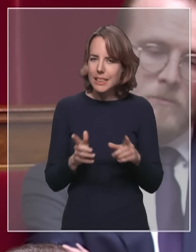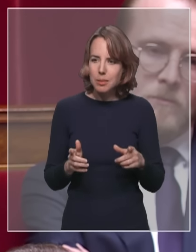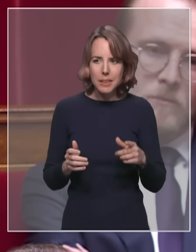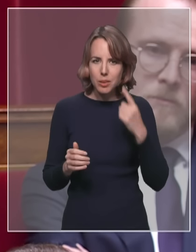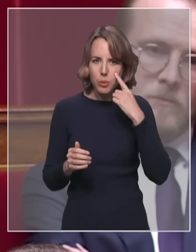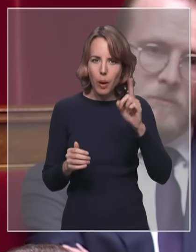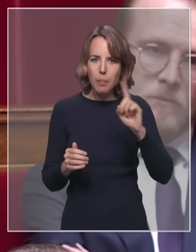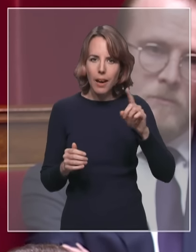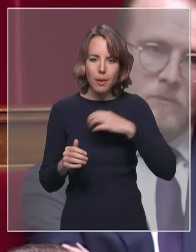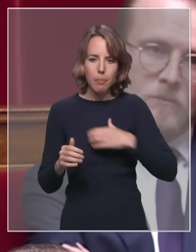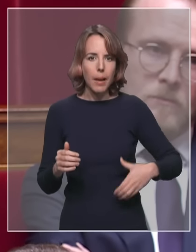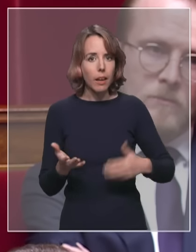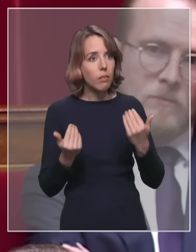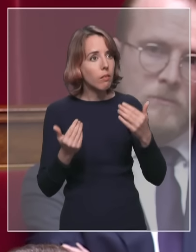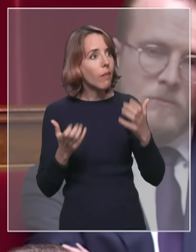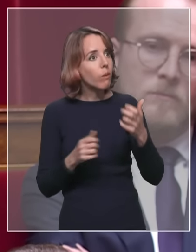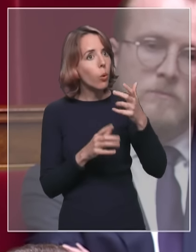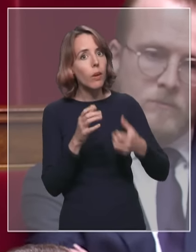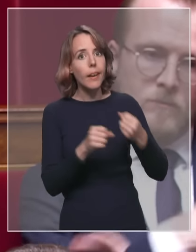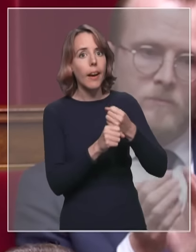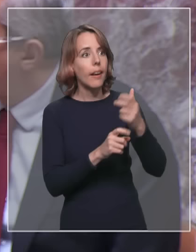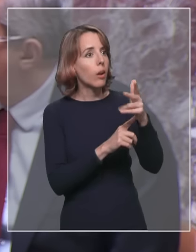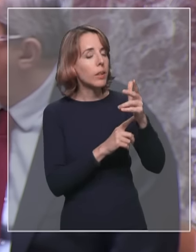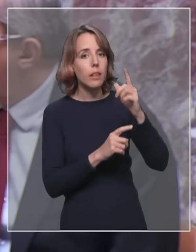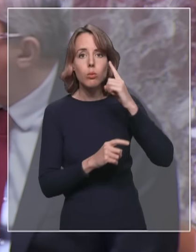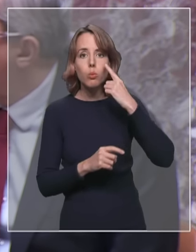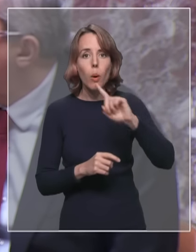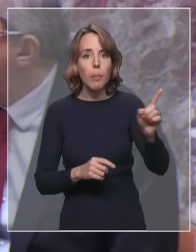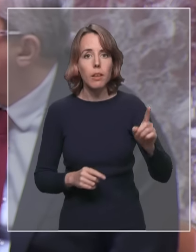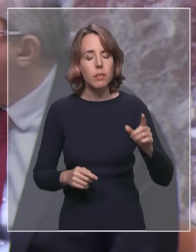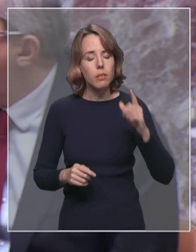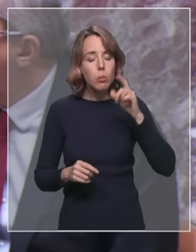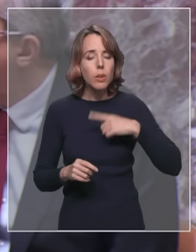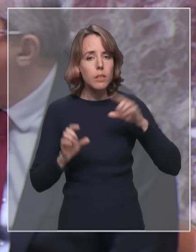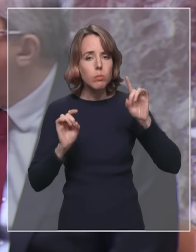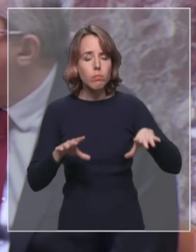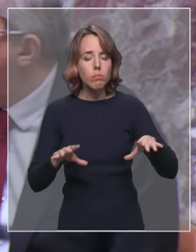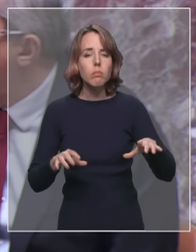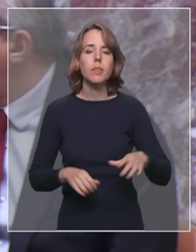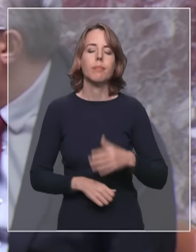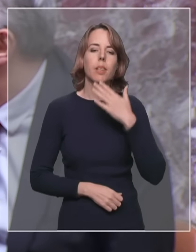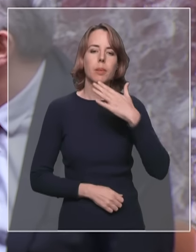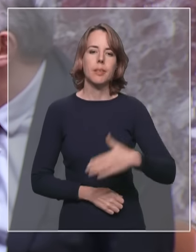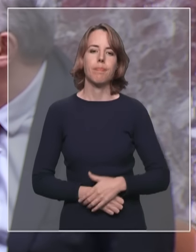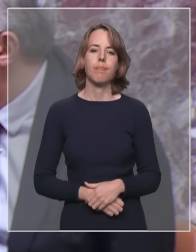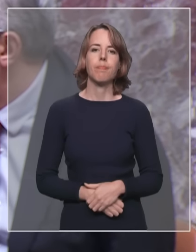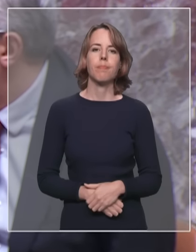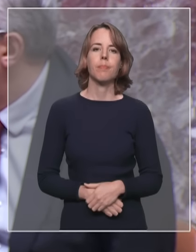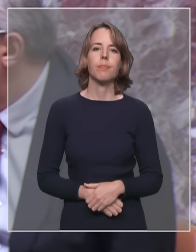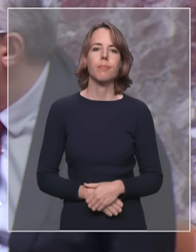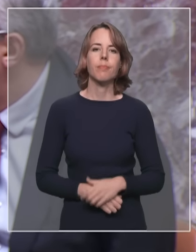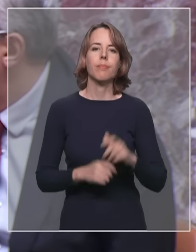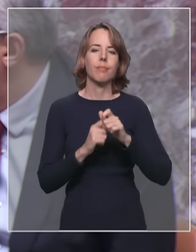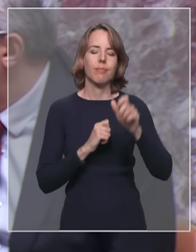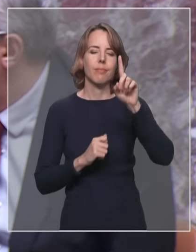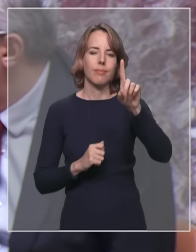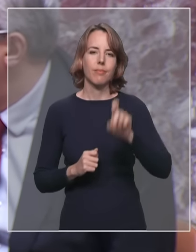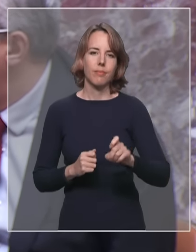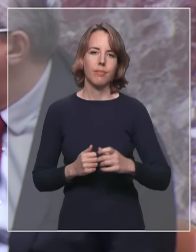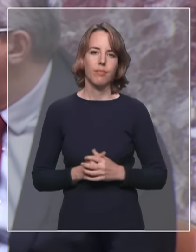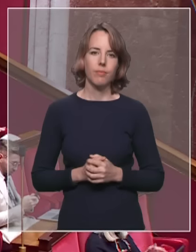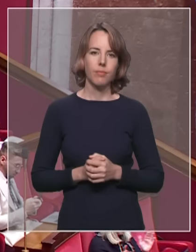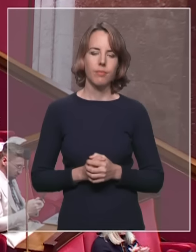des éoliennes sur leur territoire, pour vous le dire. Je vous remercie. La parole est à présent à Monsieur Frédéric Falcon pour le